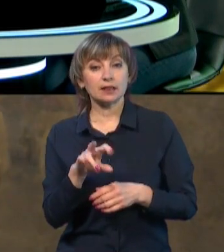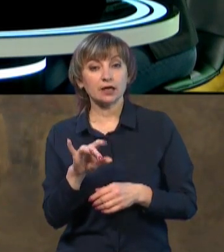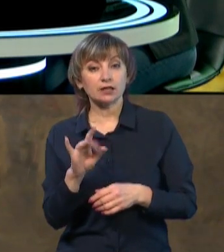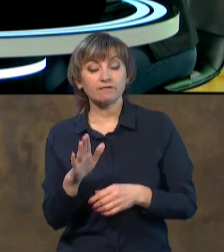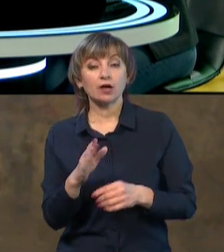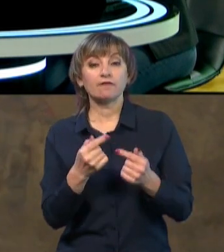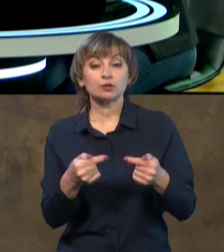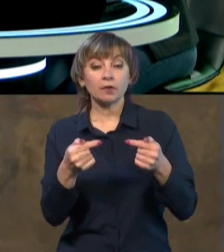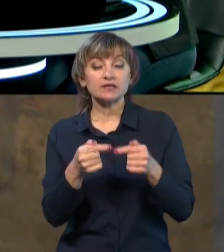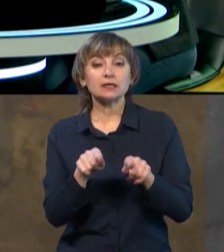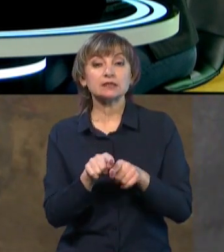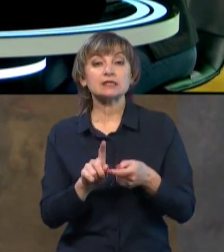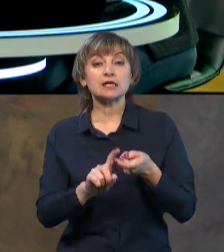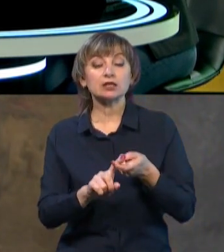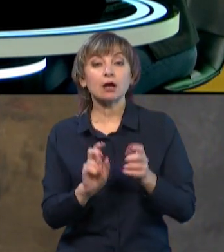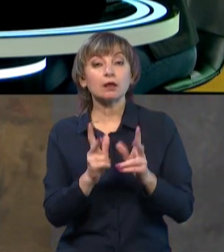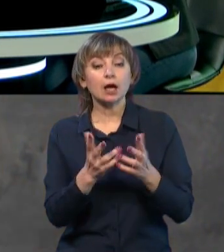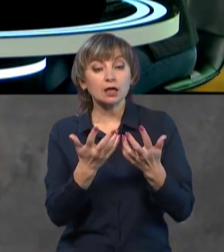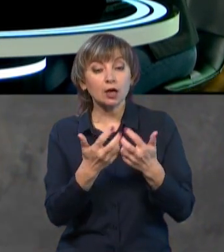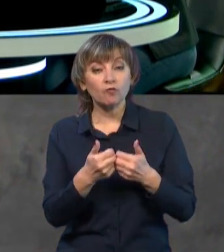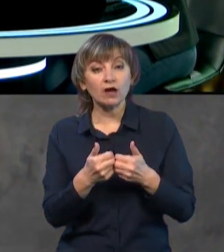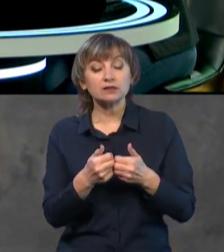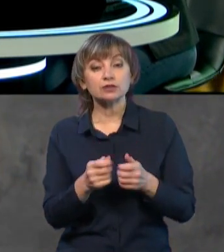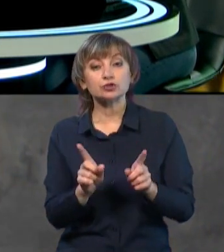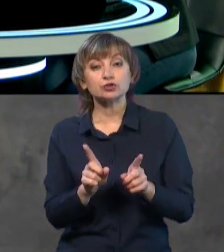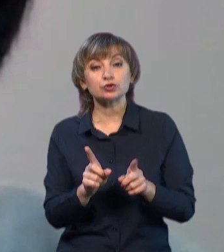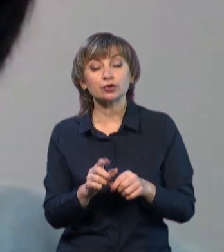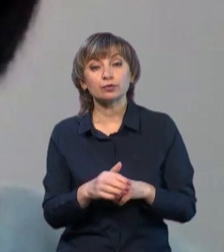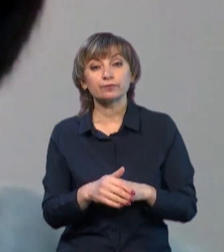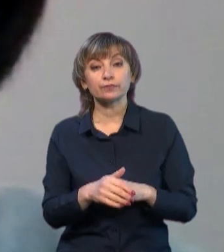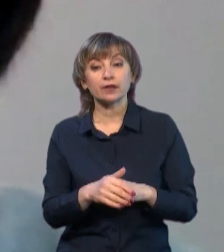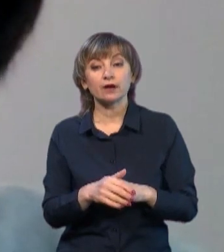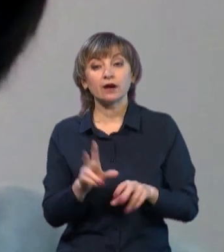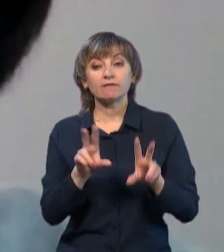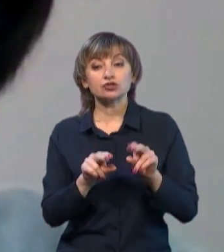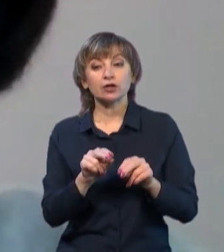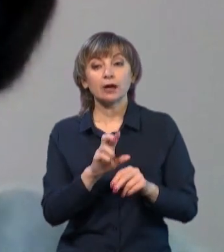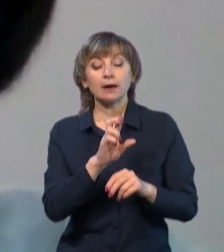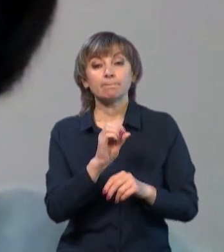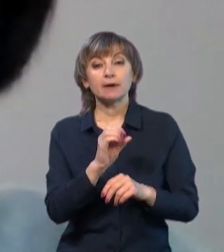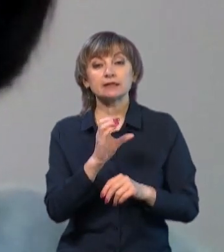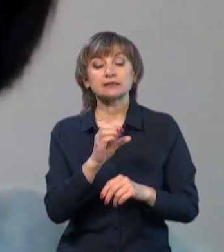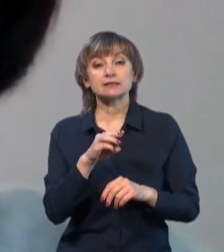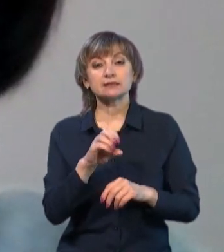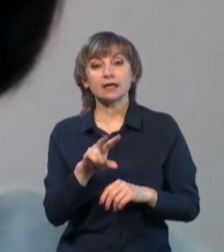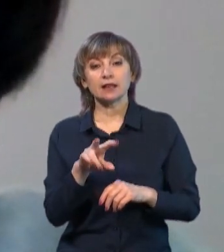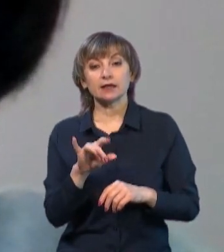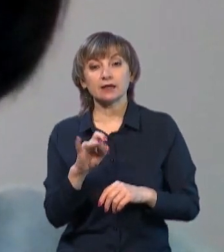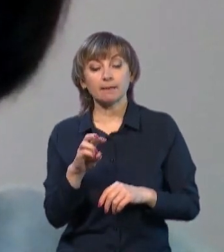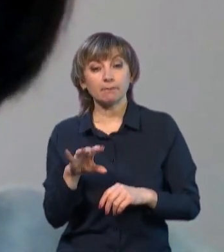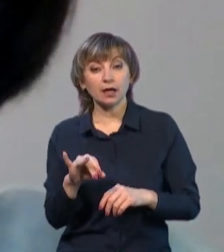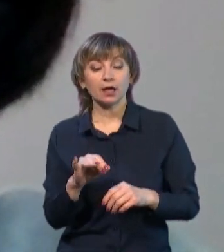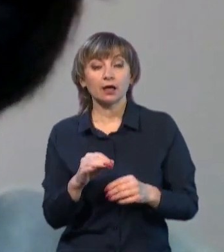вона теж залежить, як рахувати і що, власне, вважати бестселерами.